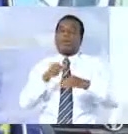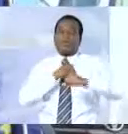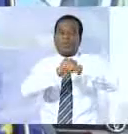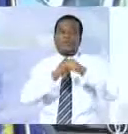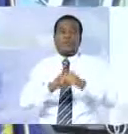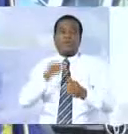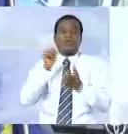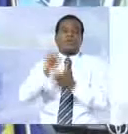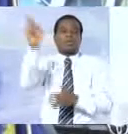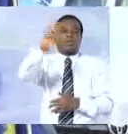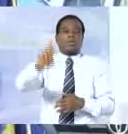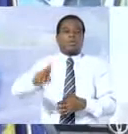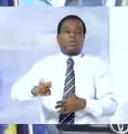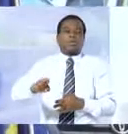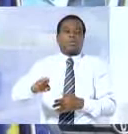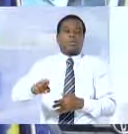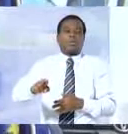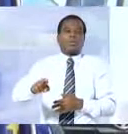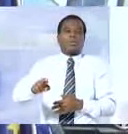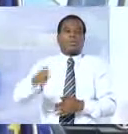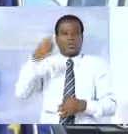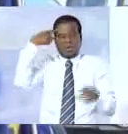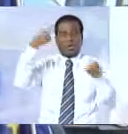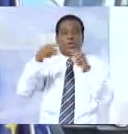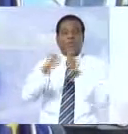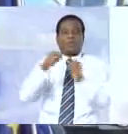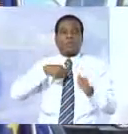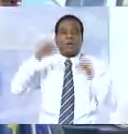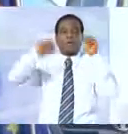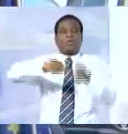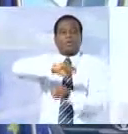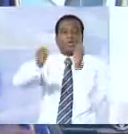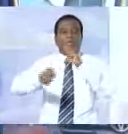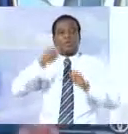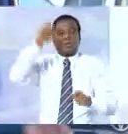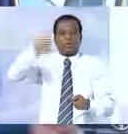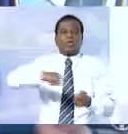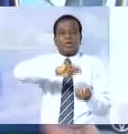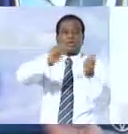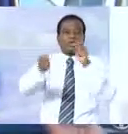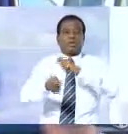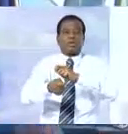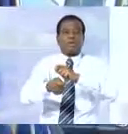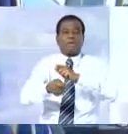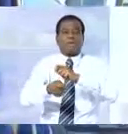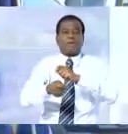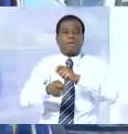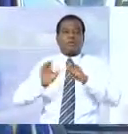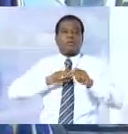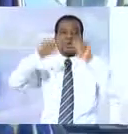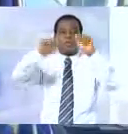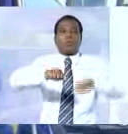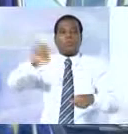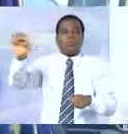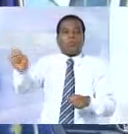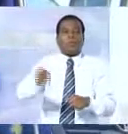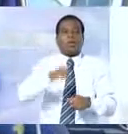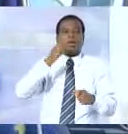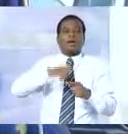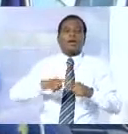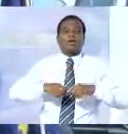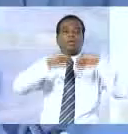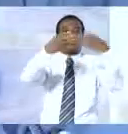Ce résultat, convenez avec moi, que ça peut changer et ça doit changer notre capacité à